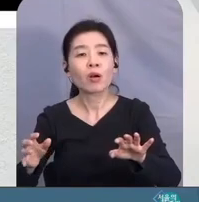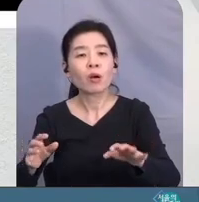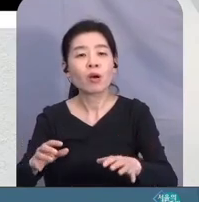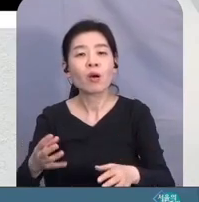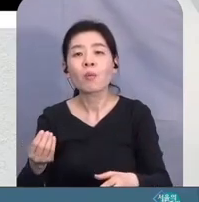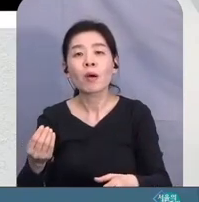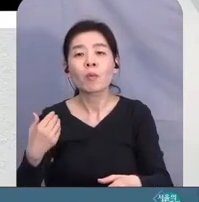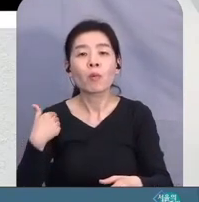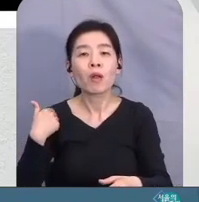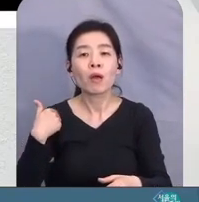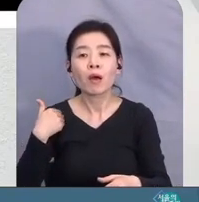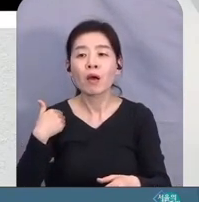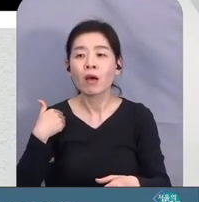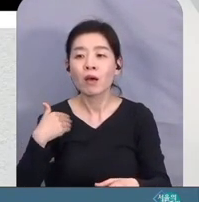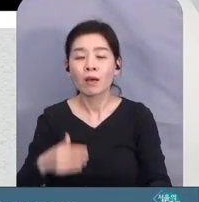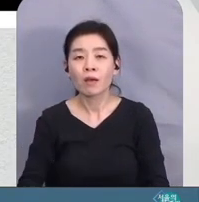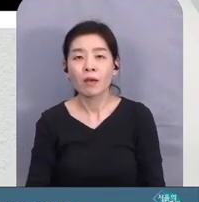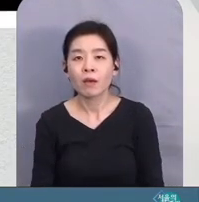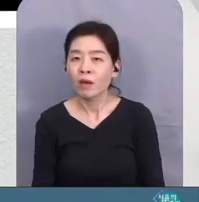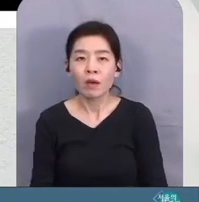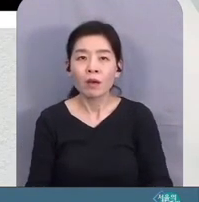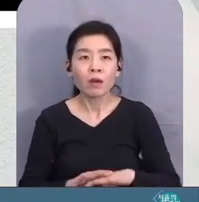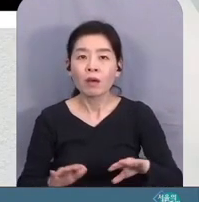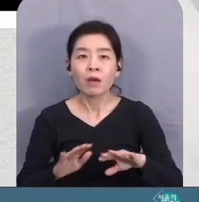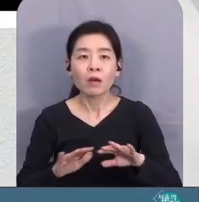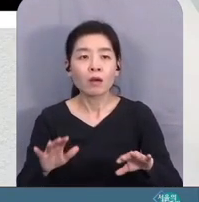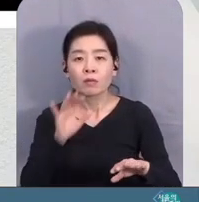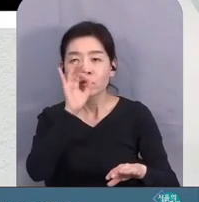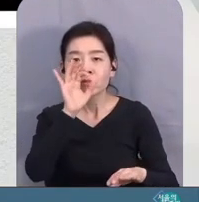지금 저거는 대책이 없는 겁니다.